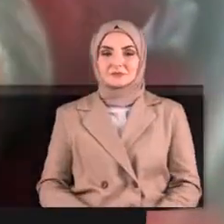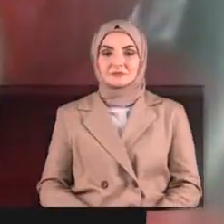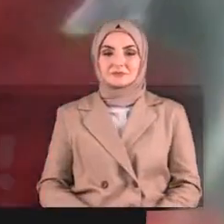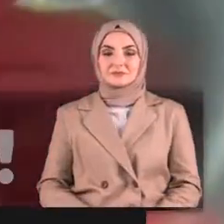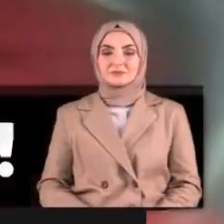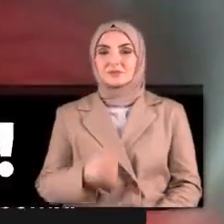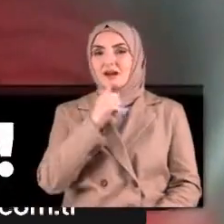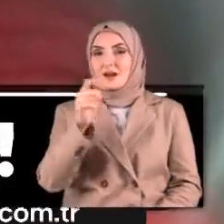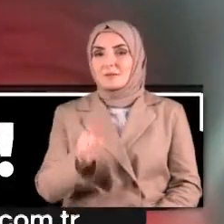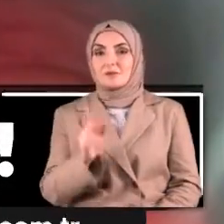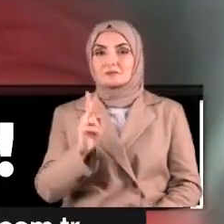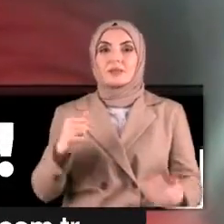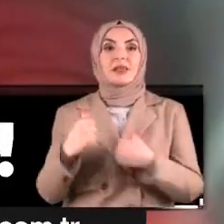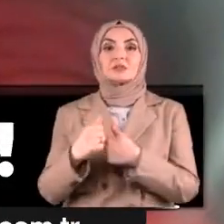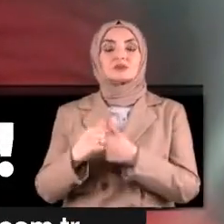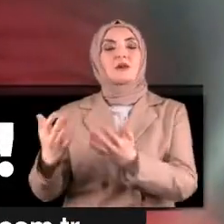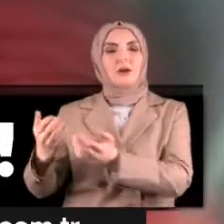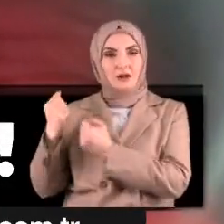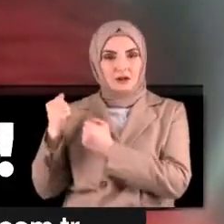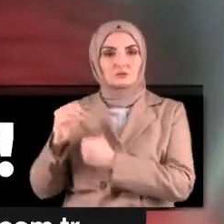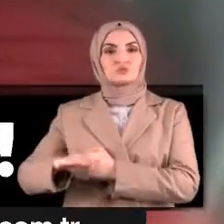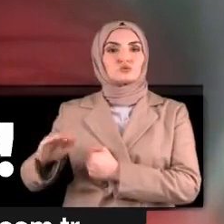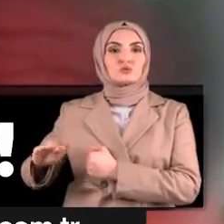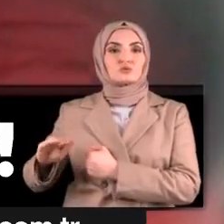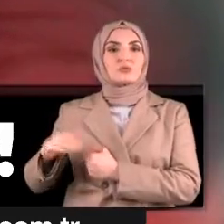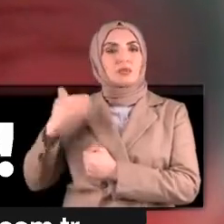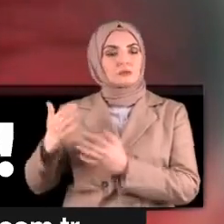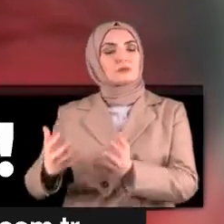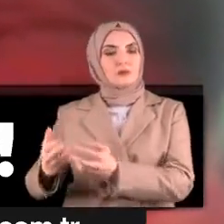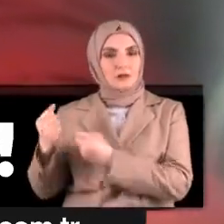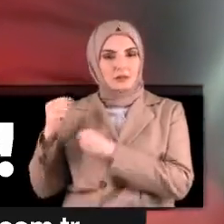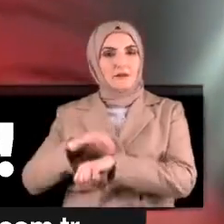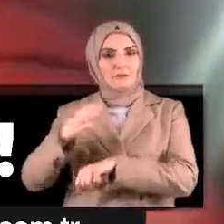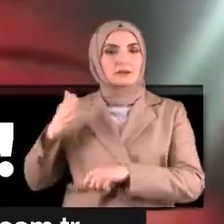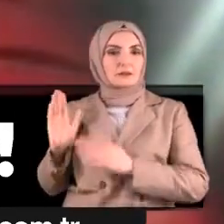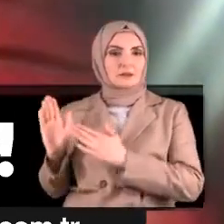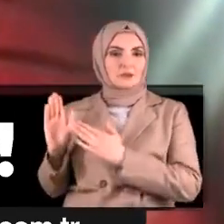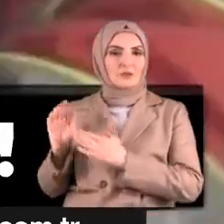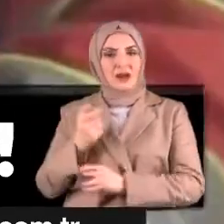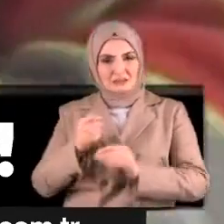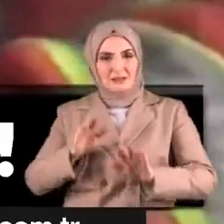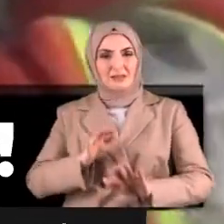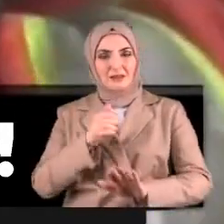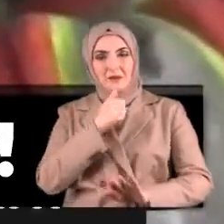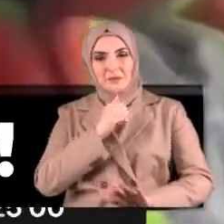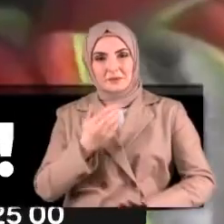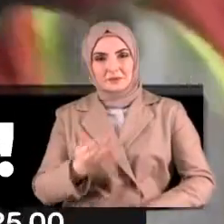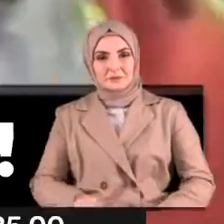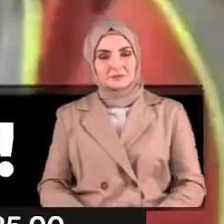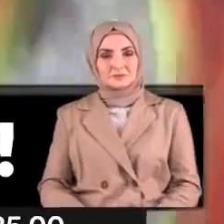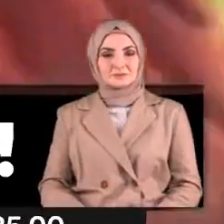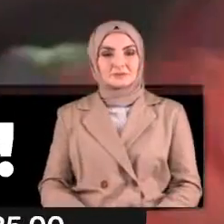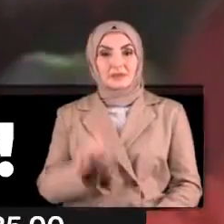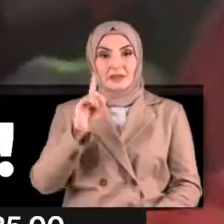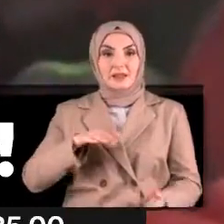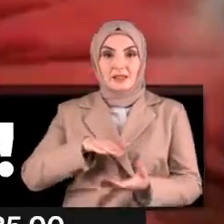çıkarttık, hastaneye gidiyor, çocukların da çıktı. Biraz daha az kaldı abi. Betek altından ayağını kurtaralım,